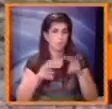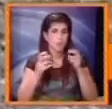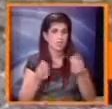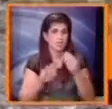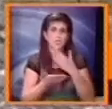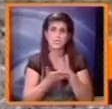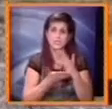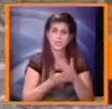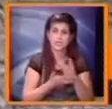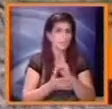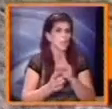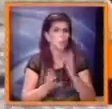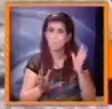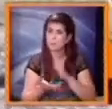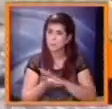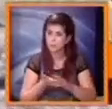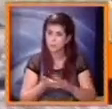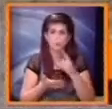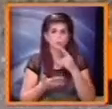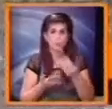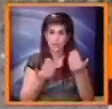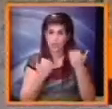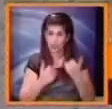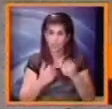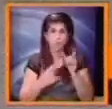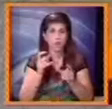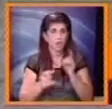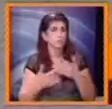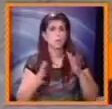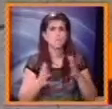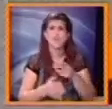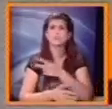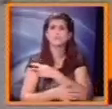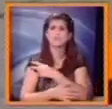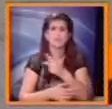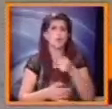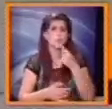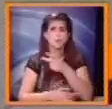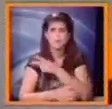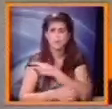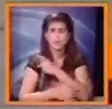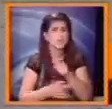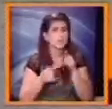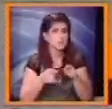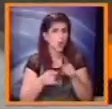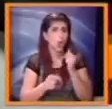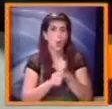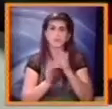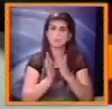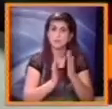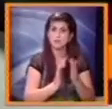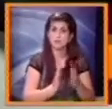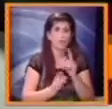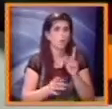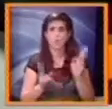להשליט סדר. זה לא פשוט, כי כמו שאמרתי קודם, התושבים לא פוחדים מהמשטרה. לטענתם המשטרה גם לא זאת שצריכה לעשות שם סדר,